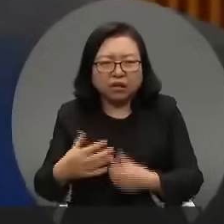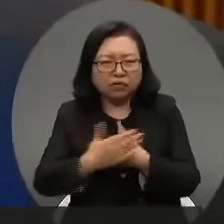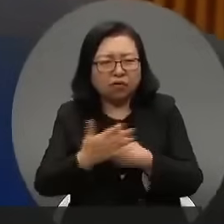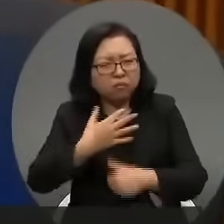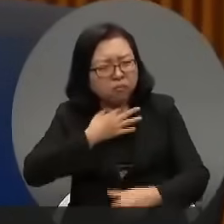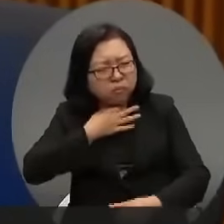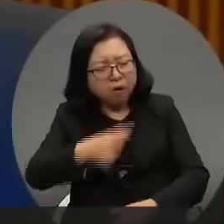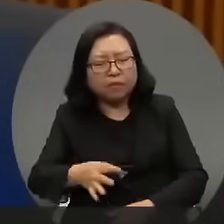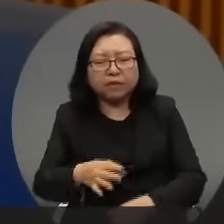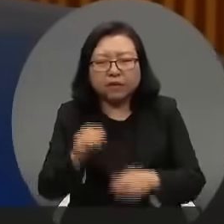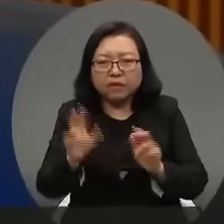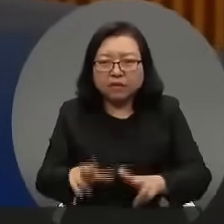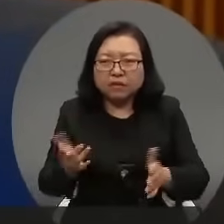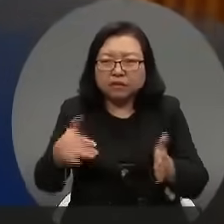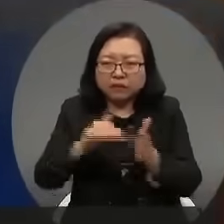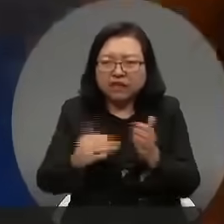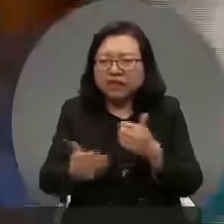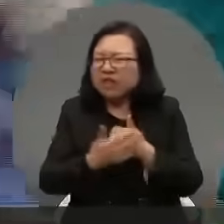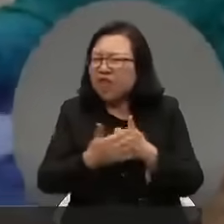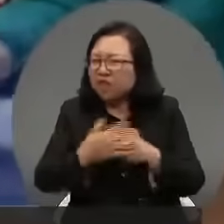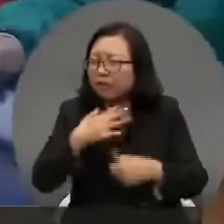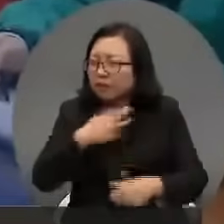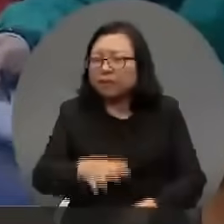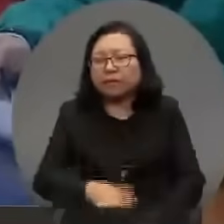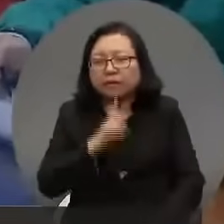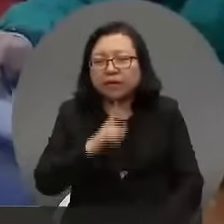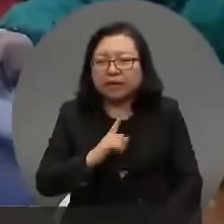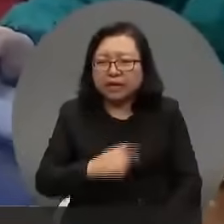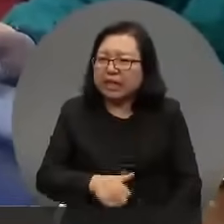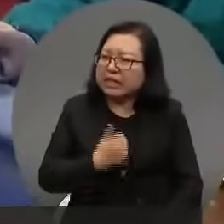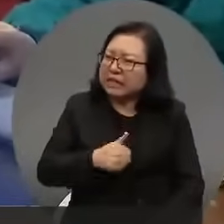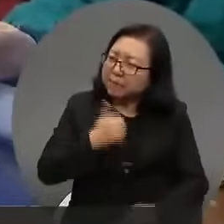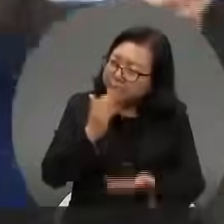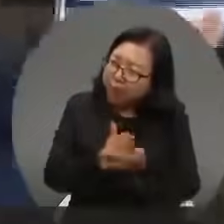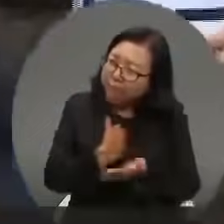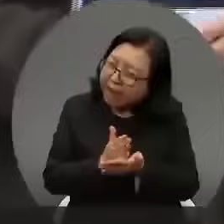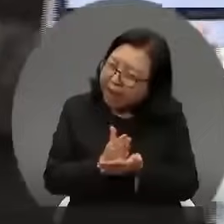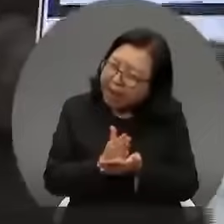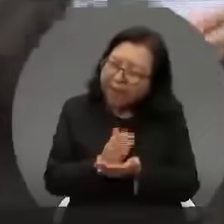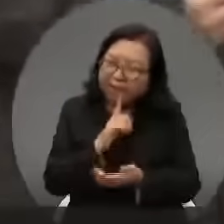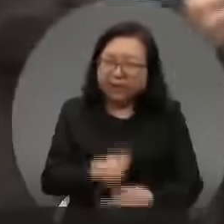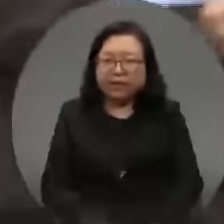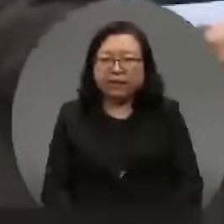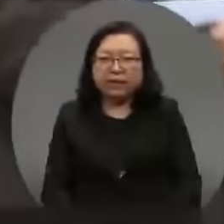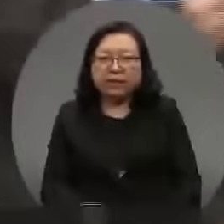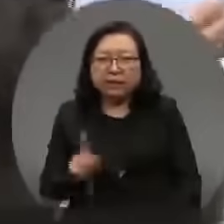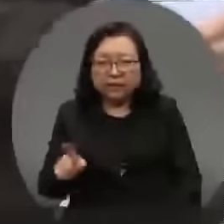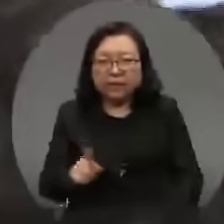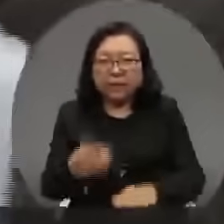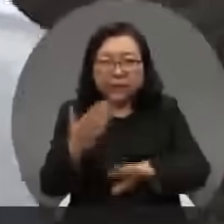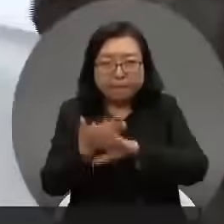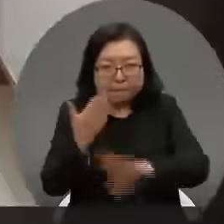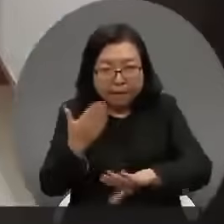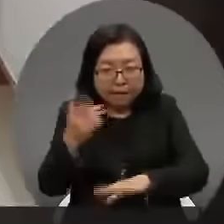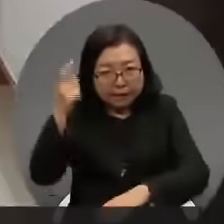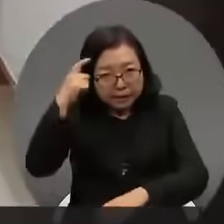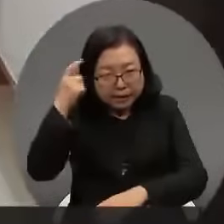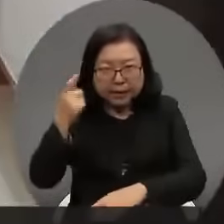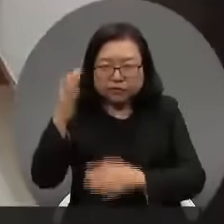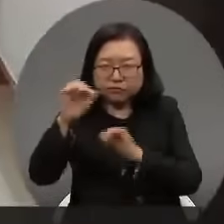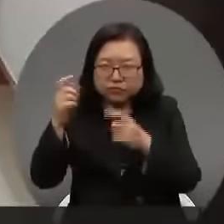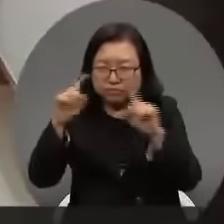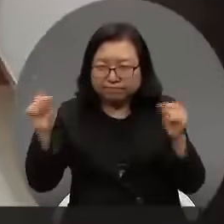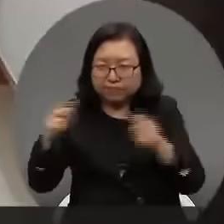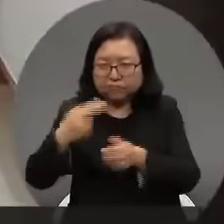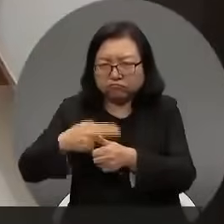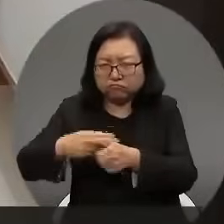없으시잖아요. 지금까지 그렇게 두시더라고요. 흥분하지 마시고요. 흥분요? 의대 증원 반대 입장을 고수하는 충북대 교수들의